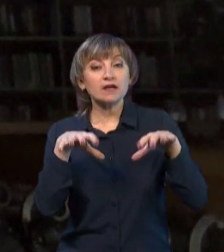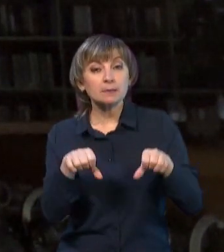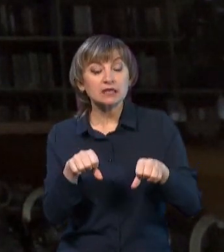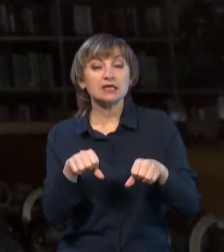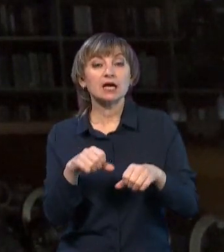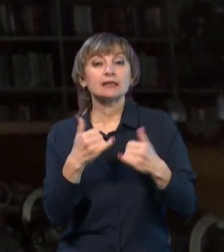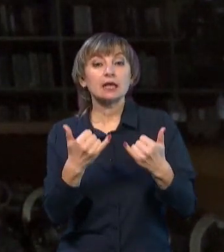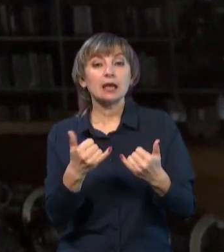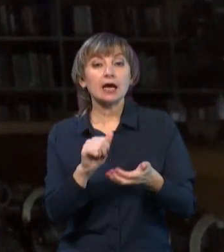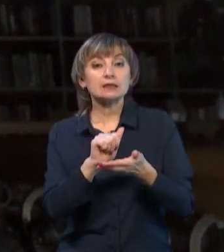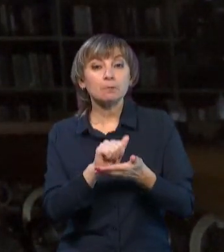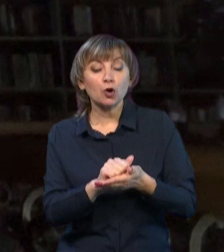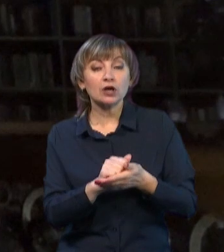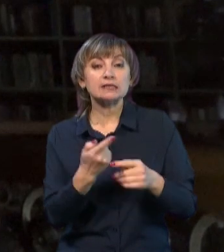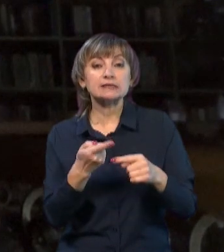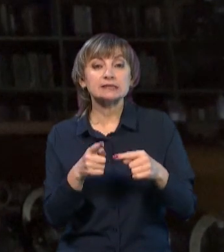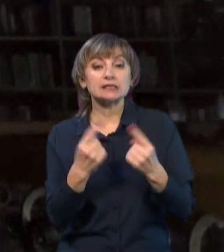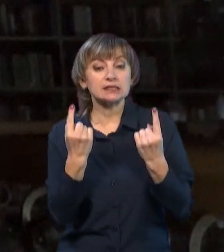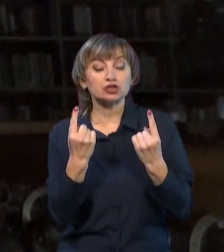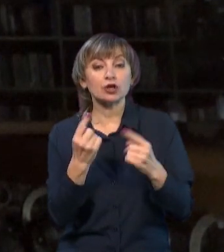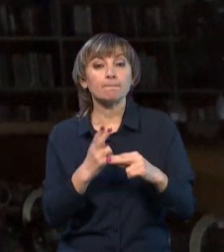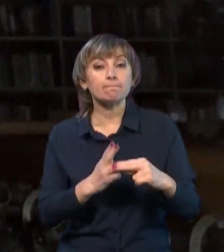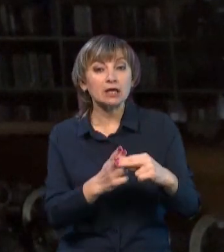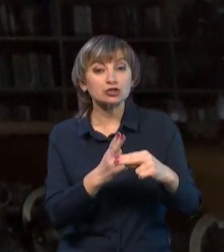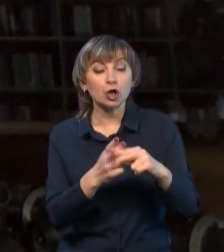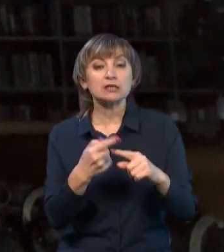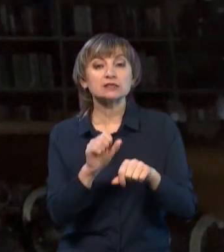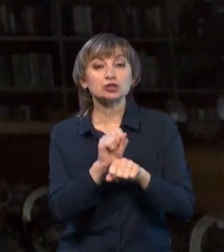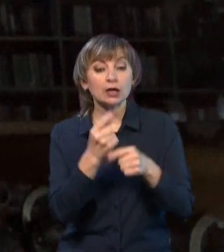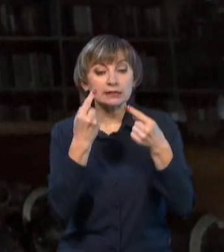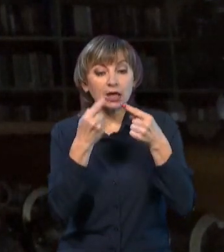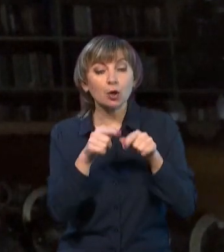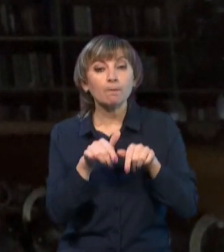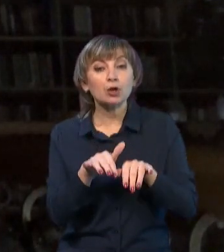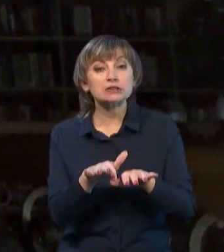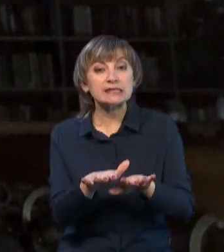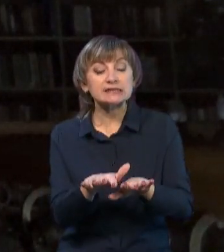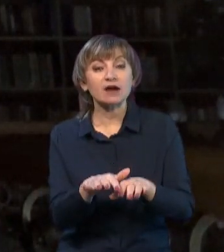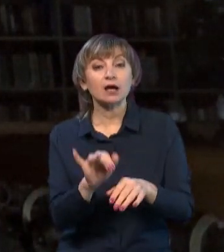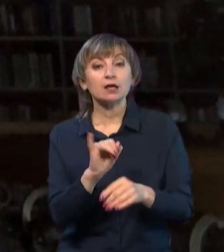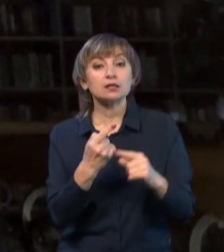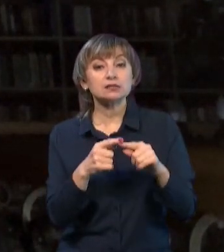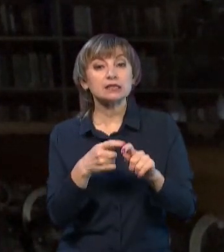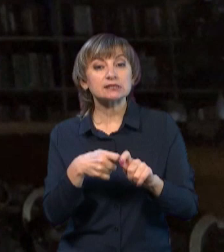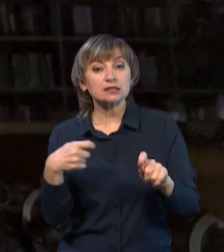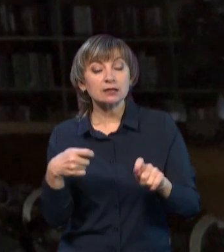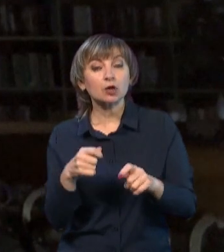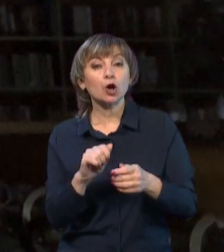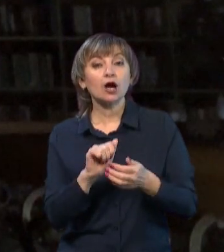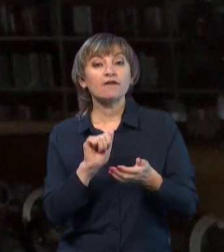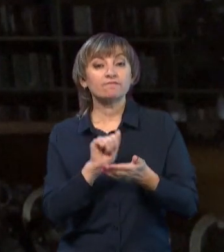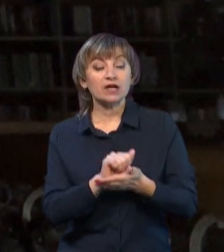для типографії – це значна перешкода, це зупинка технологічних процесів, і це затримка з виходом